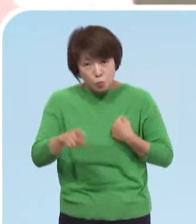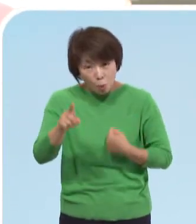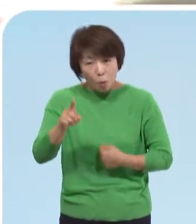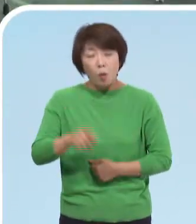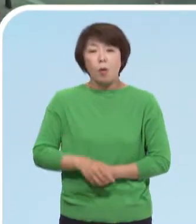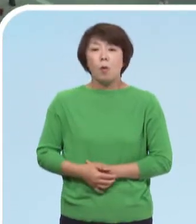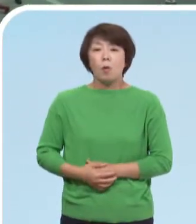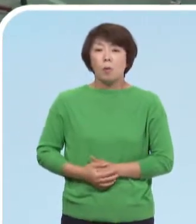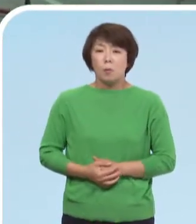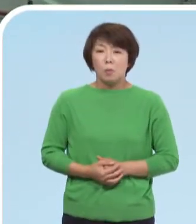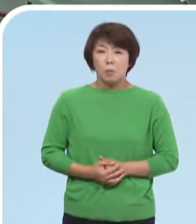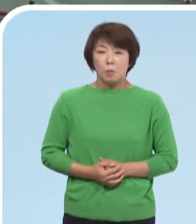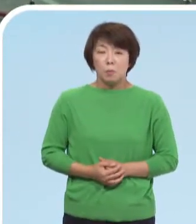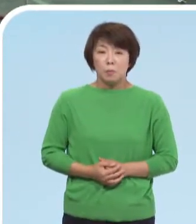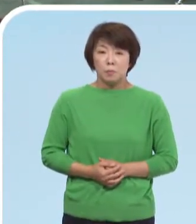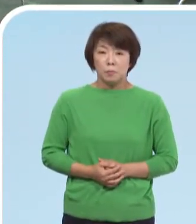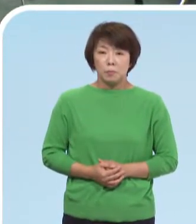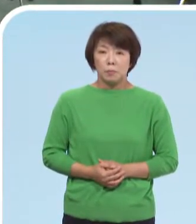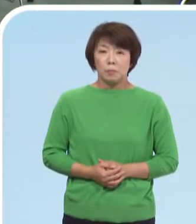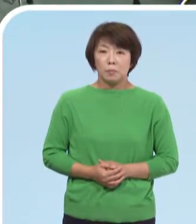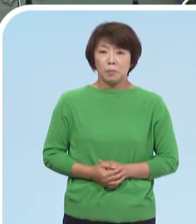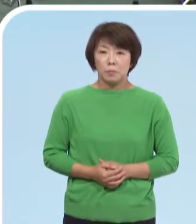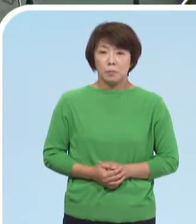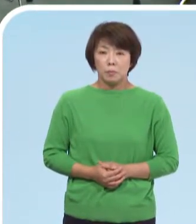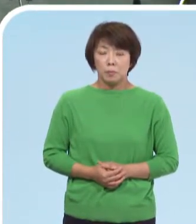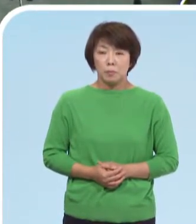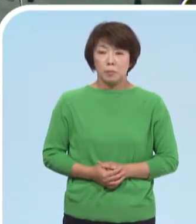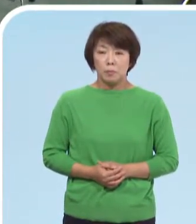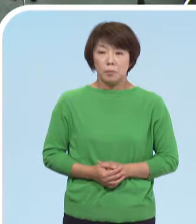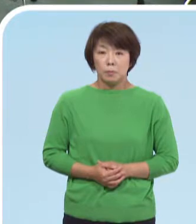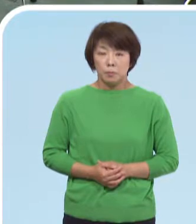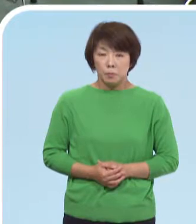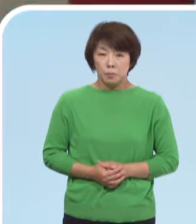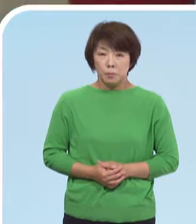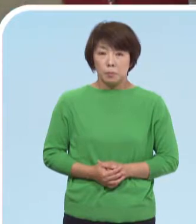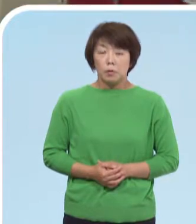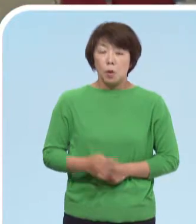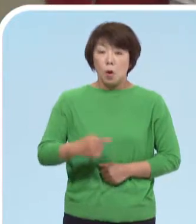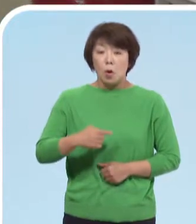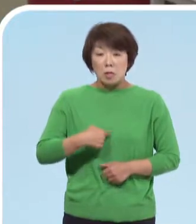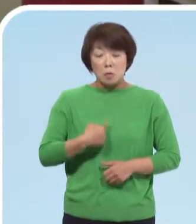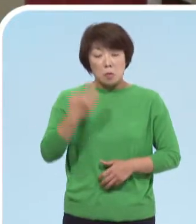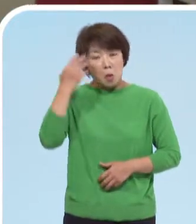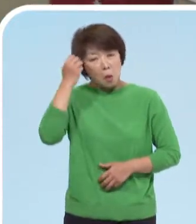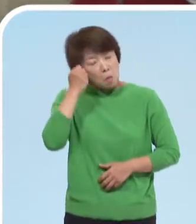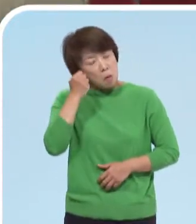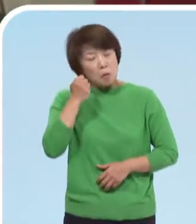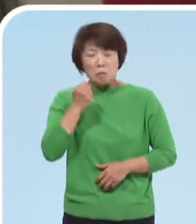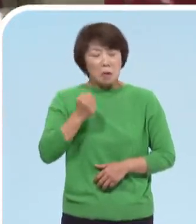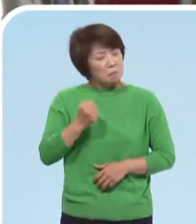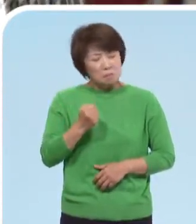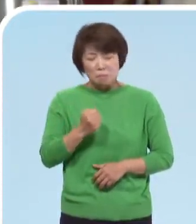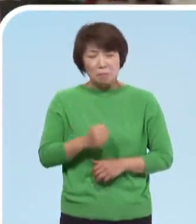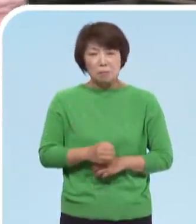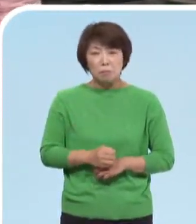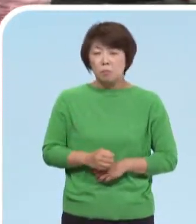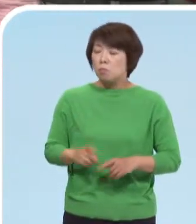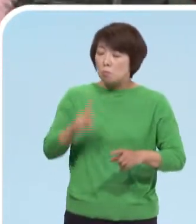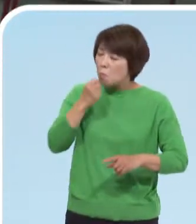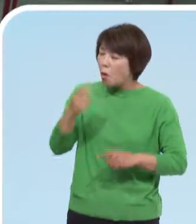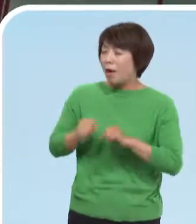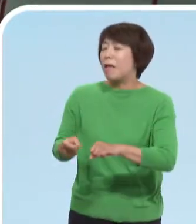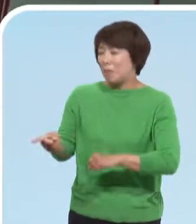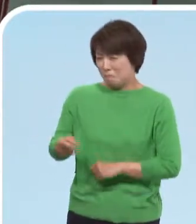、 で、中、外、中。 ただこれ自分で覚えてってた、ちょっと。 はい、もう